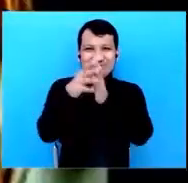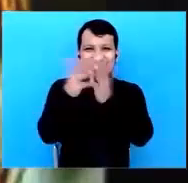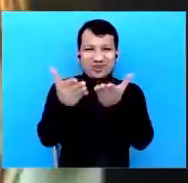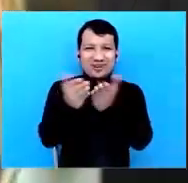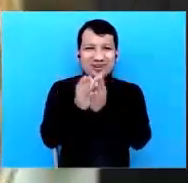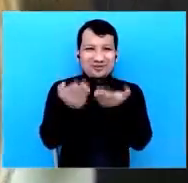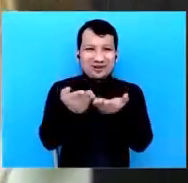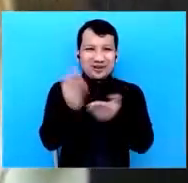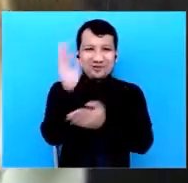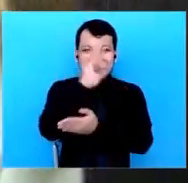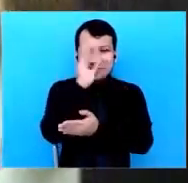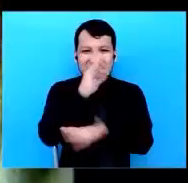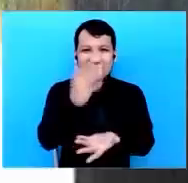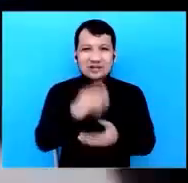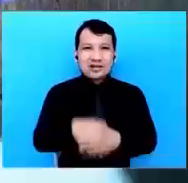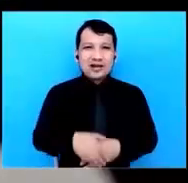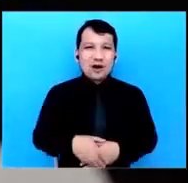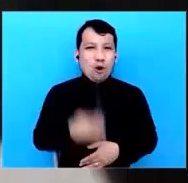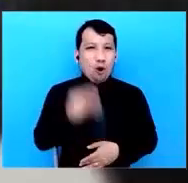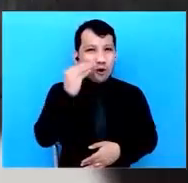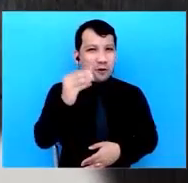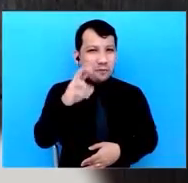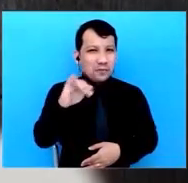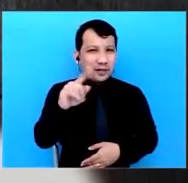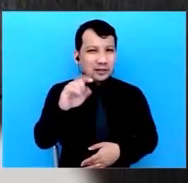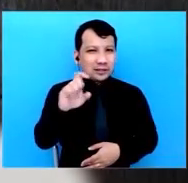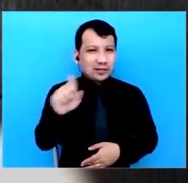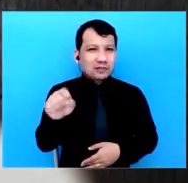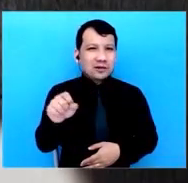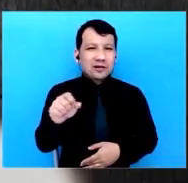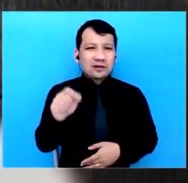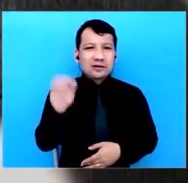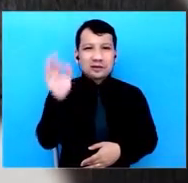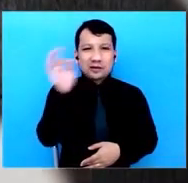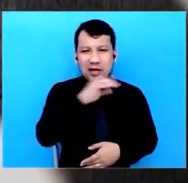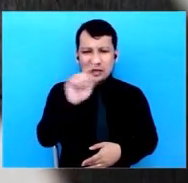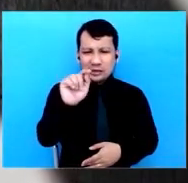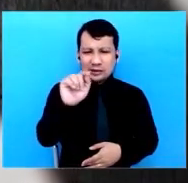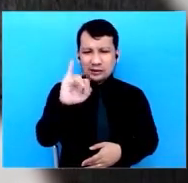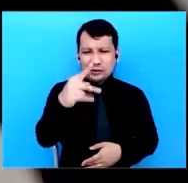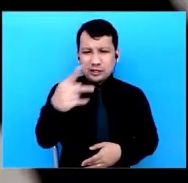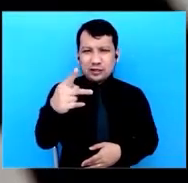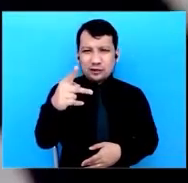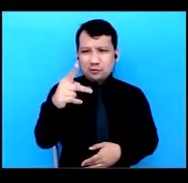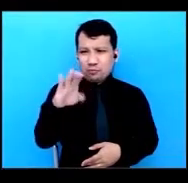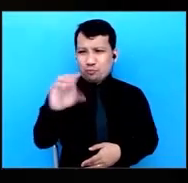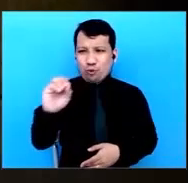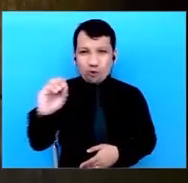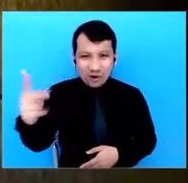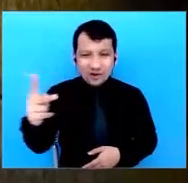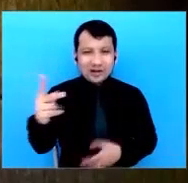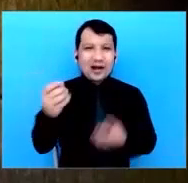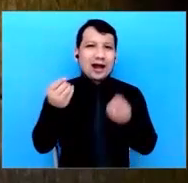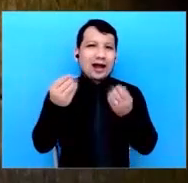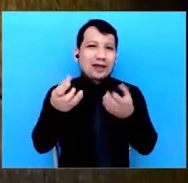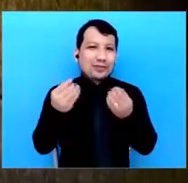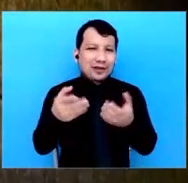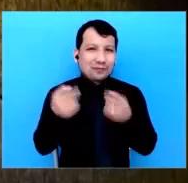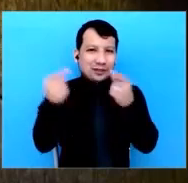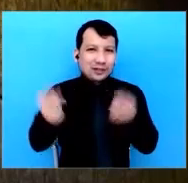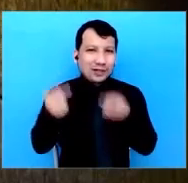palayaw na Marites. O kaya, TikTok. Dahil puro TikTok na sayawan na lang nakikita natin ngayon. At dahil sa dami na nag-aaway, lalo na